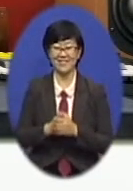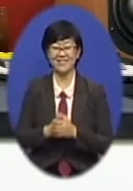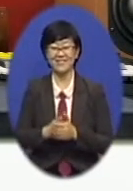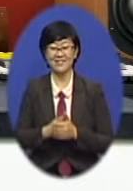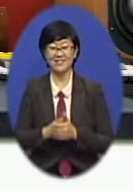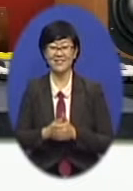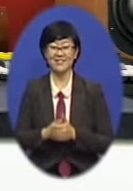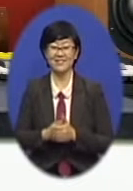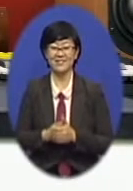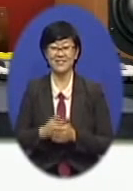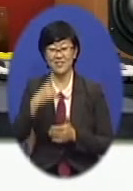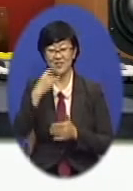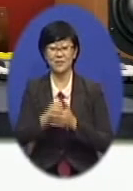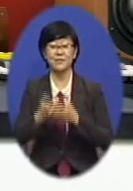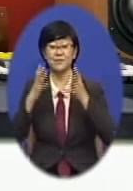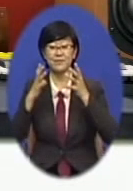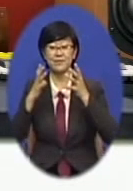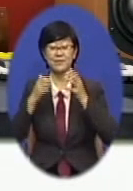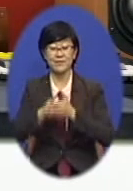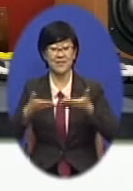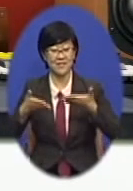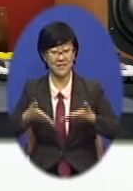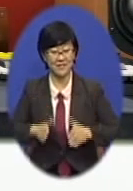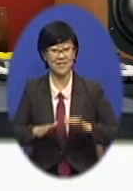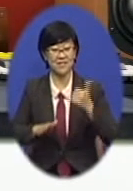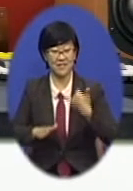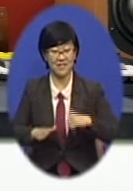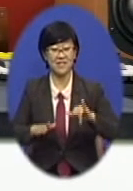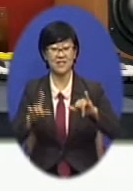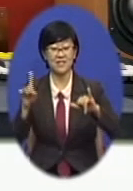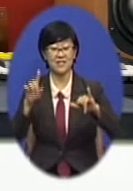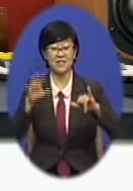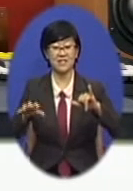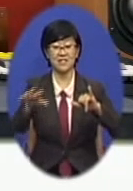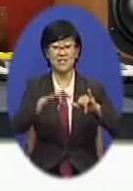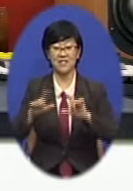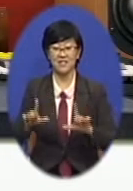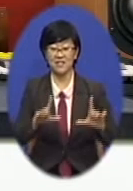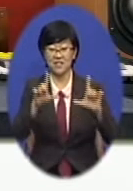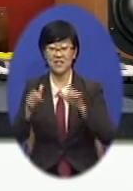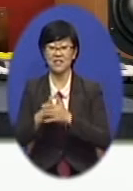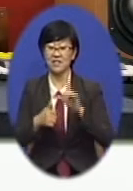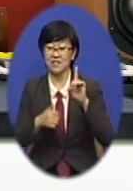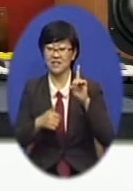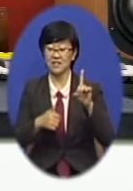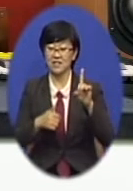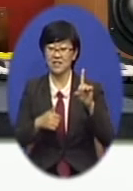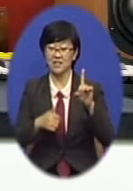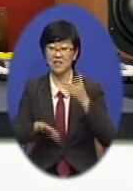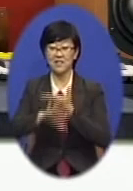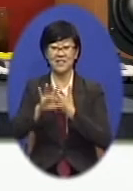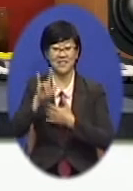우리 어머니 그러면은 자제분들 7남매가 전부 어떻게 어디 어디 사세요? 하나는